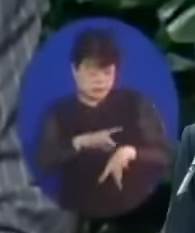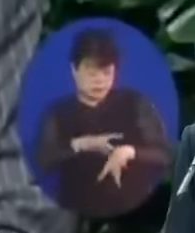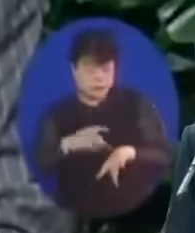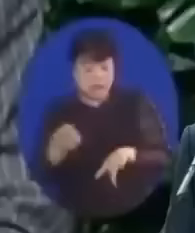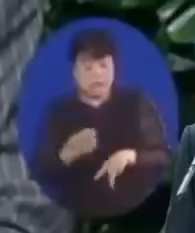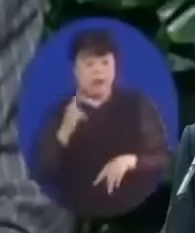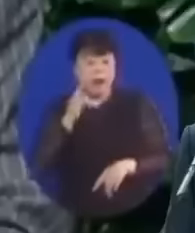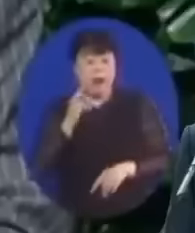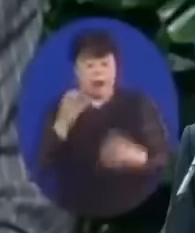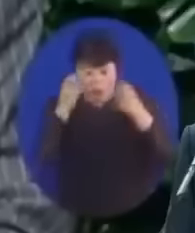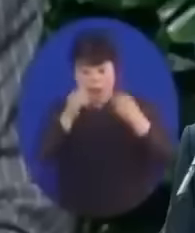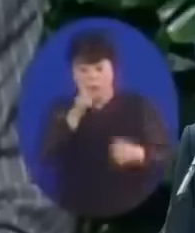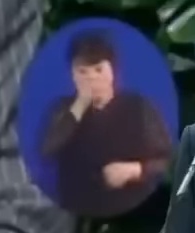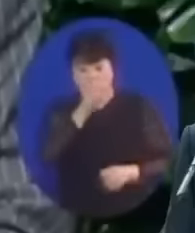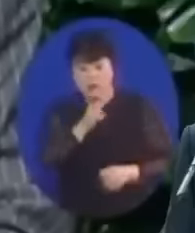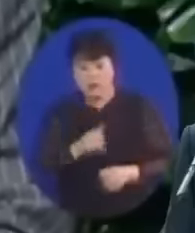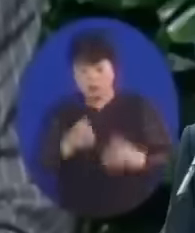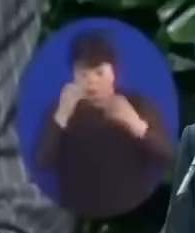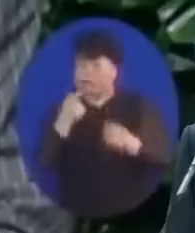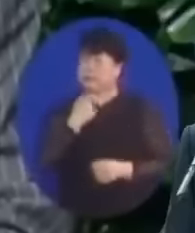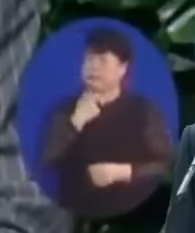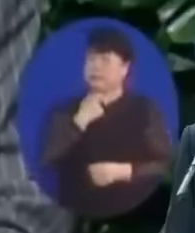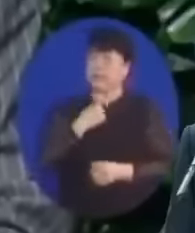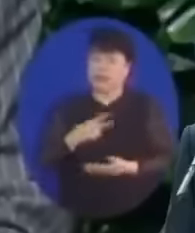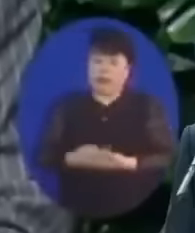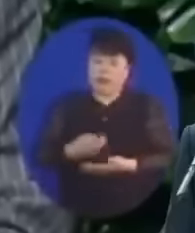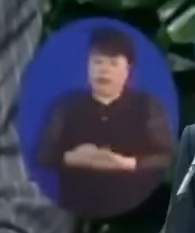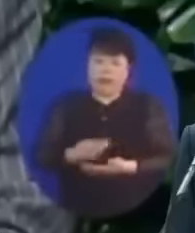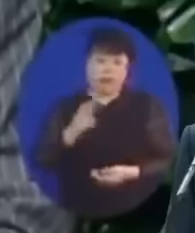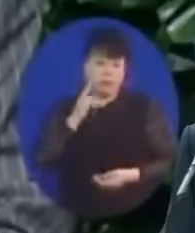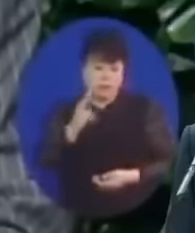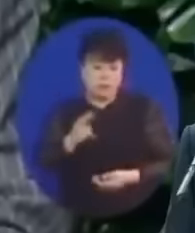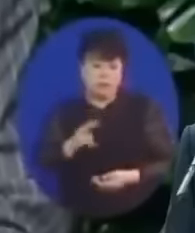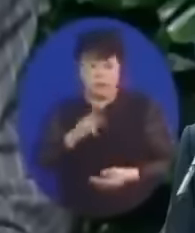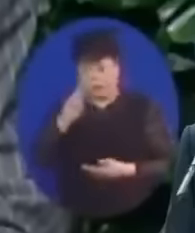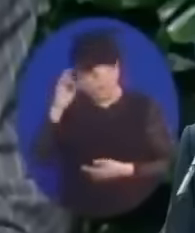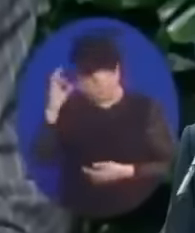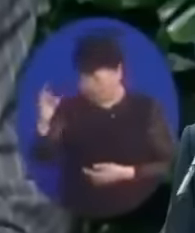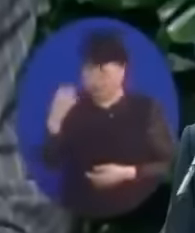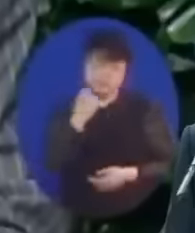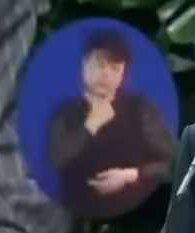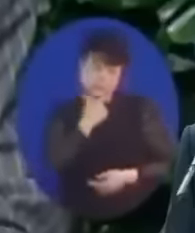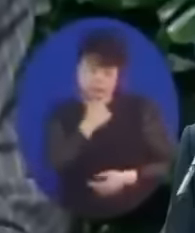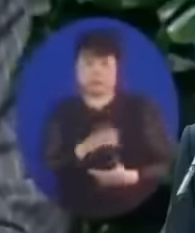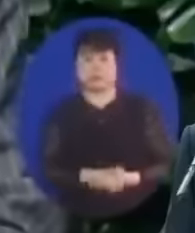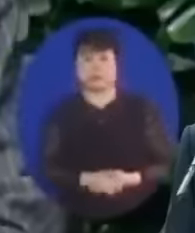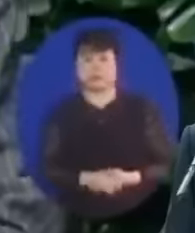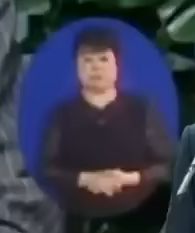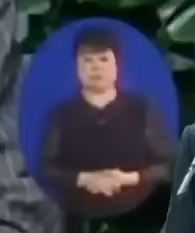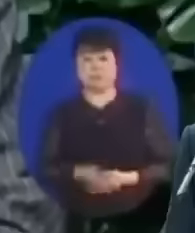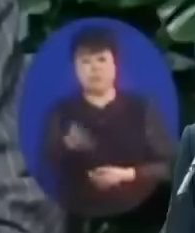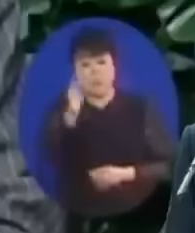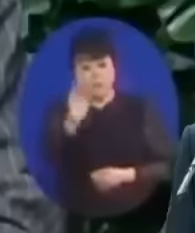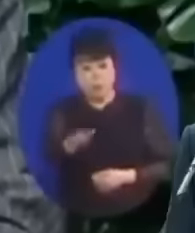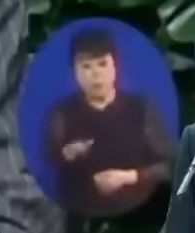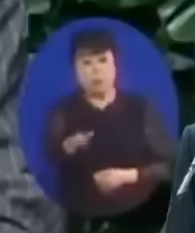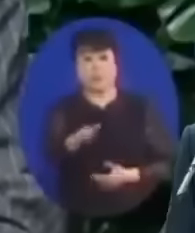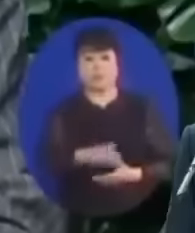때문에 고난이라면 몸서리가 칩니다. 고난이라면 다시 돌아보기도 싫습니다. 그럼에도